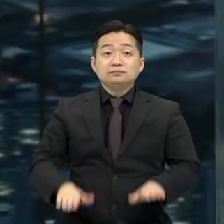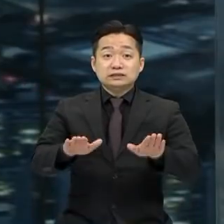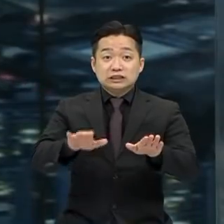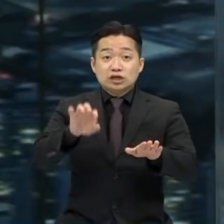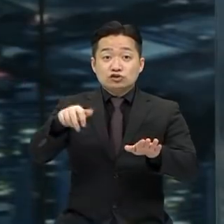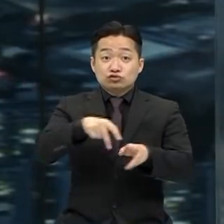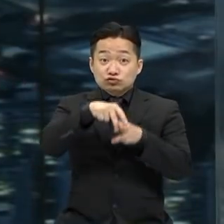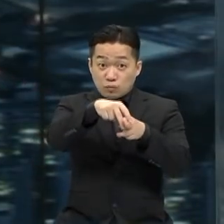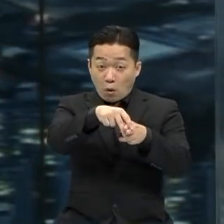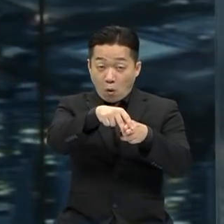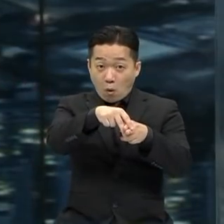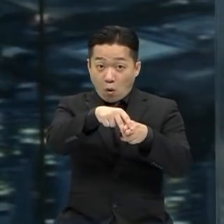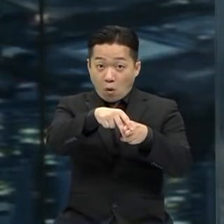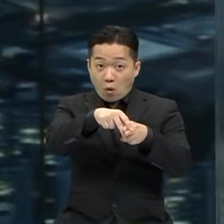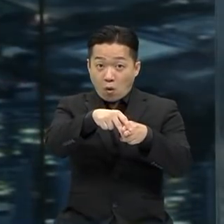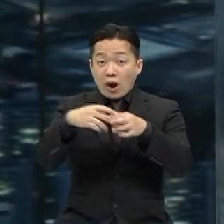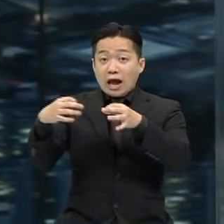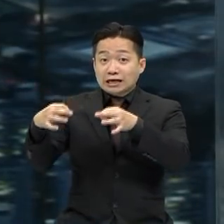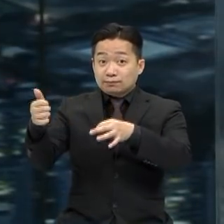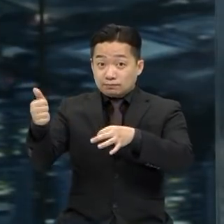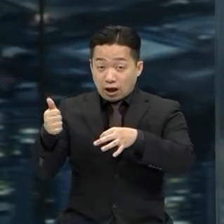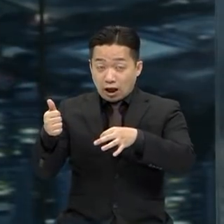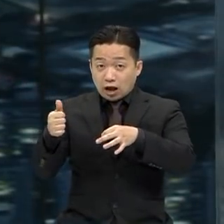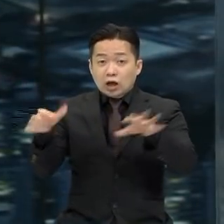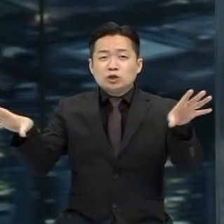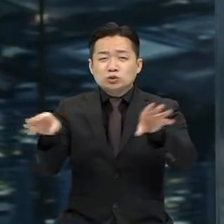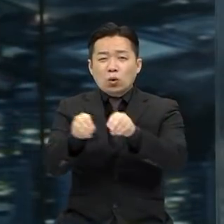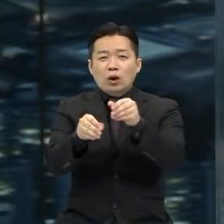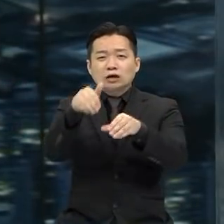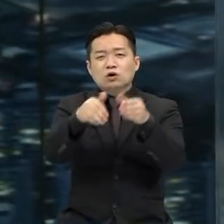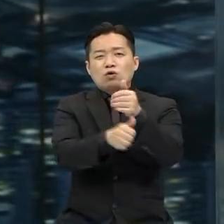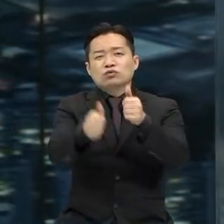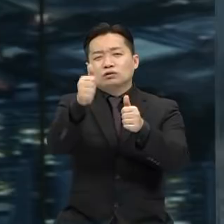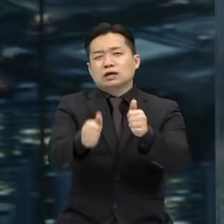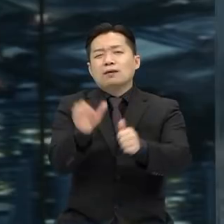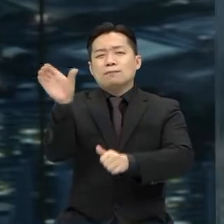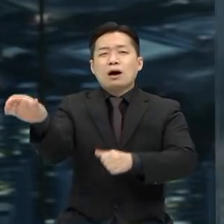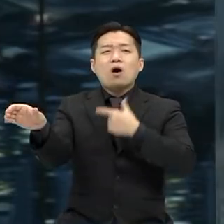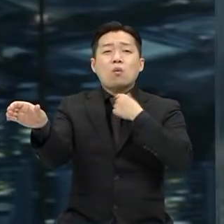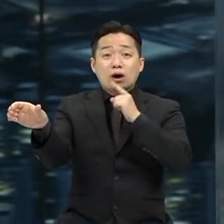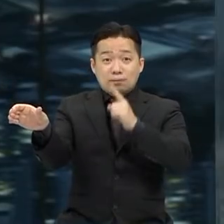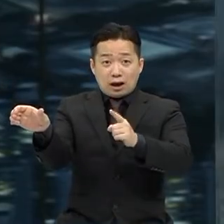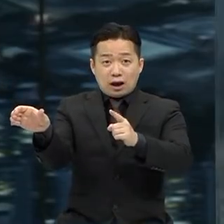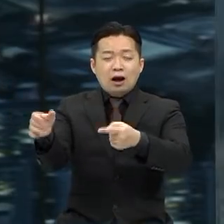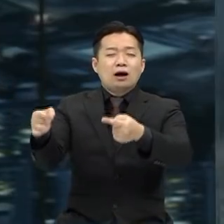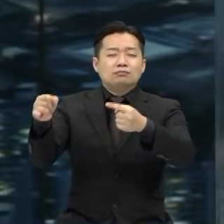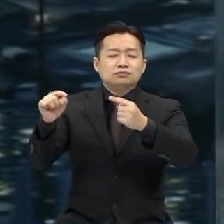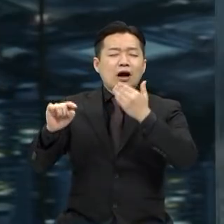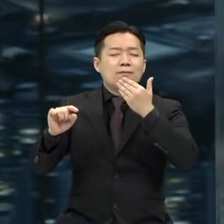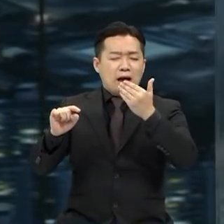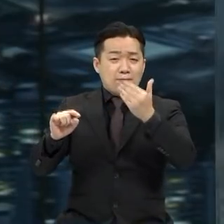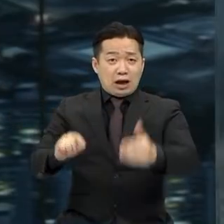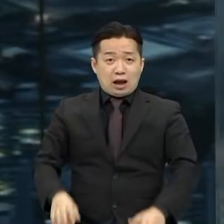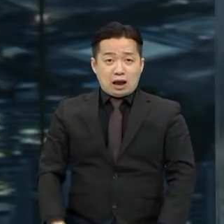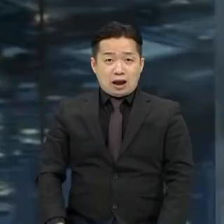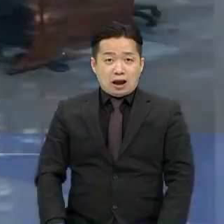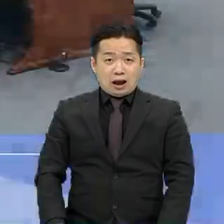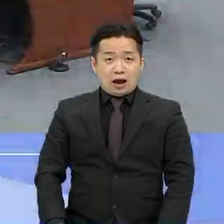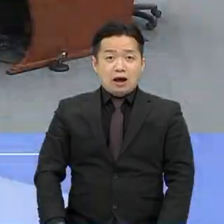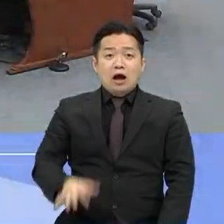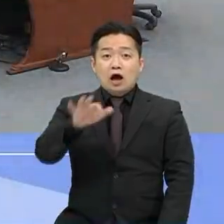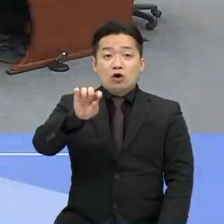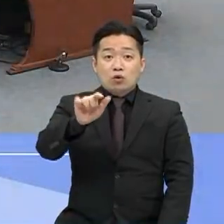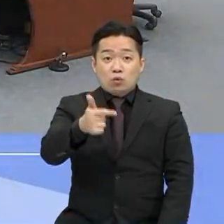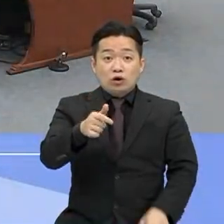측은 김종인 전 위원장이 총괄 선대 위원장을 맡아 주길 바라고 있다 이렇게 말하며 합류 가능성은 남겨 놨습니다 특히 권성동